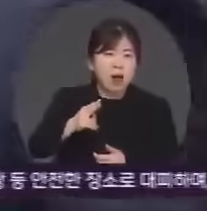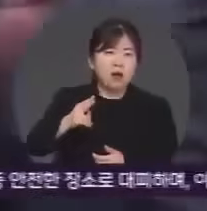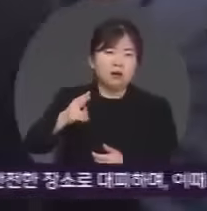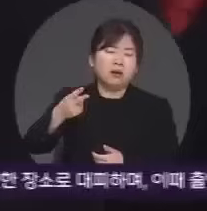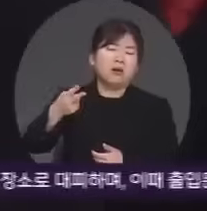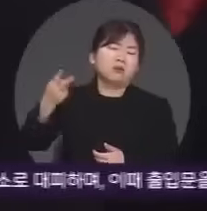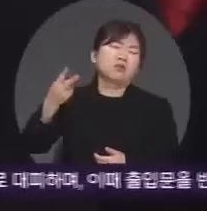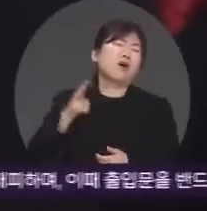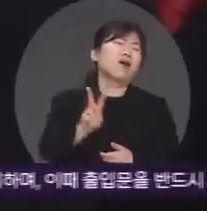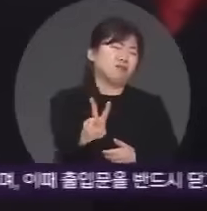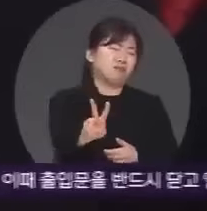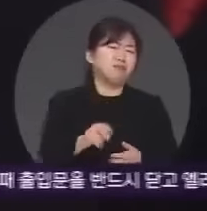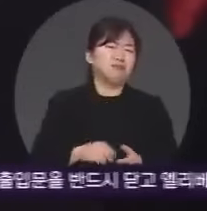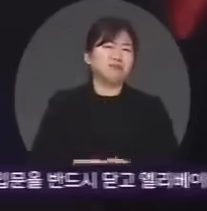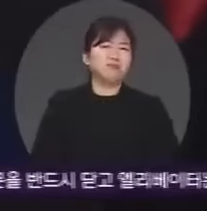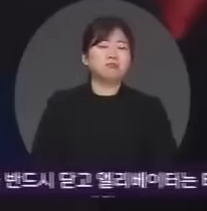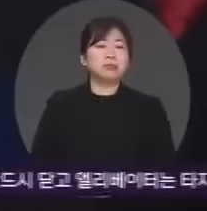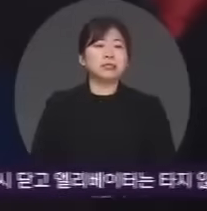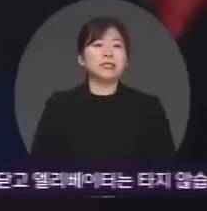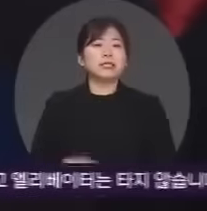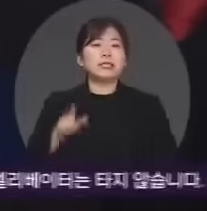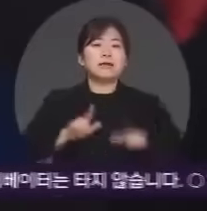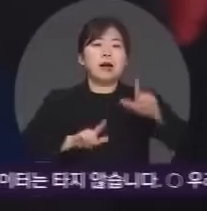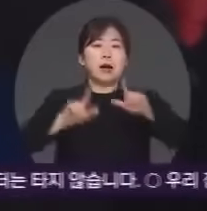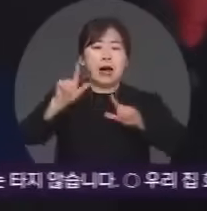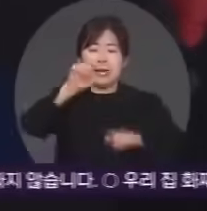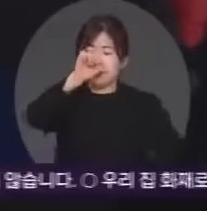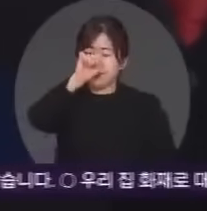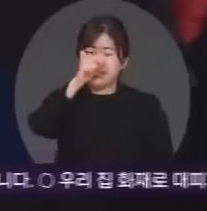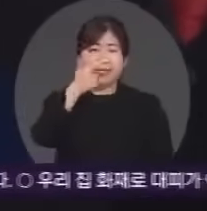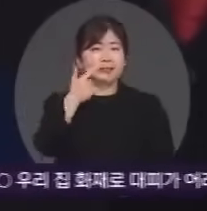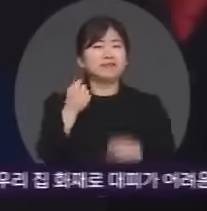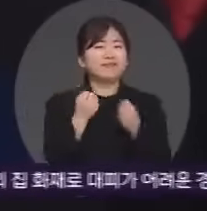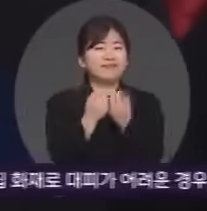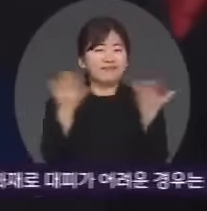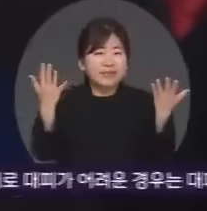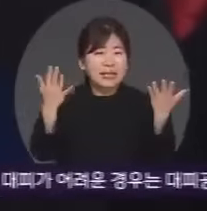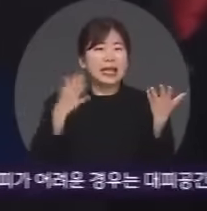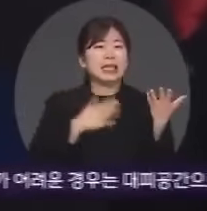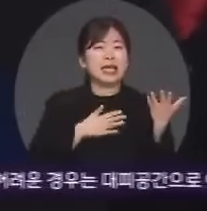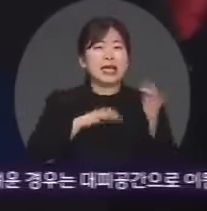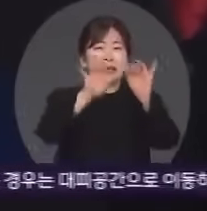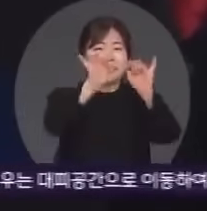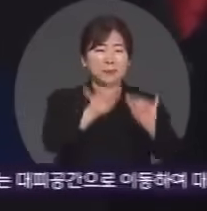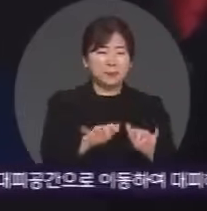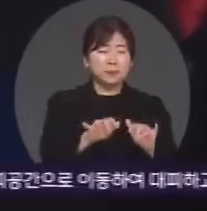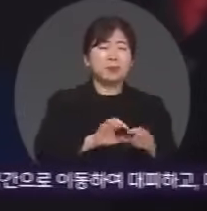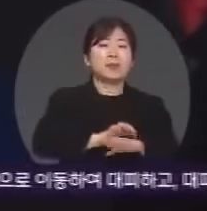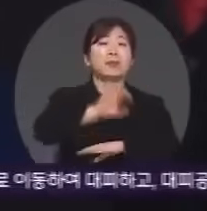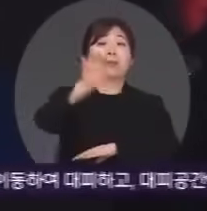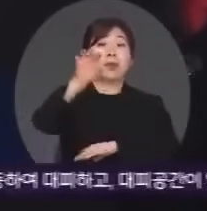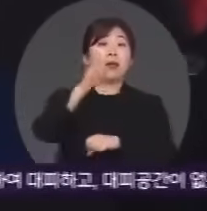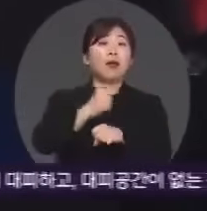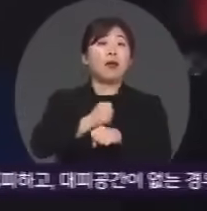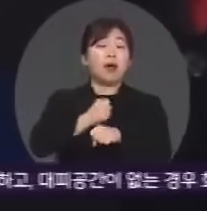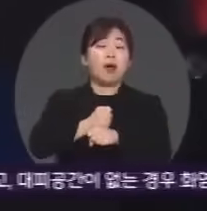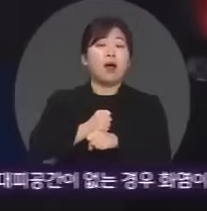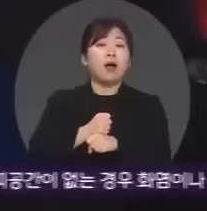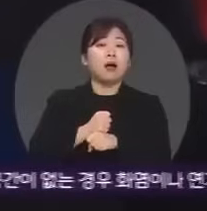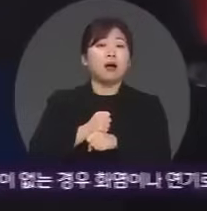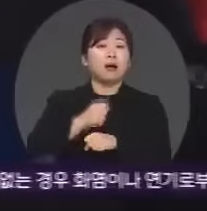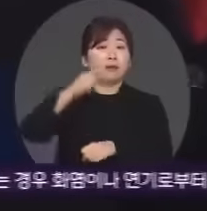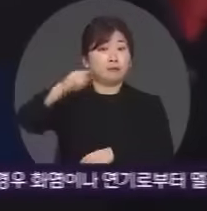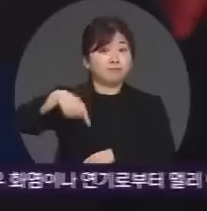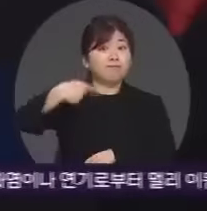돌렸습니다. 사정이 여의치 못해서 회견문으로 대체하고 다음에